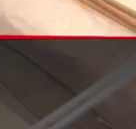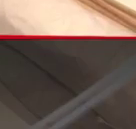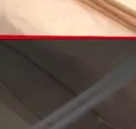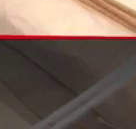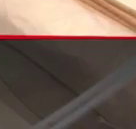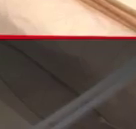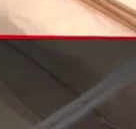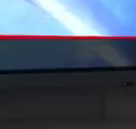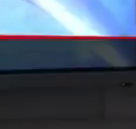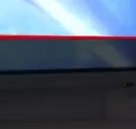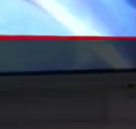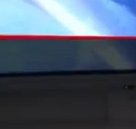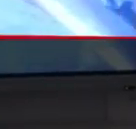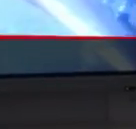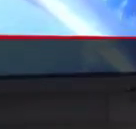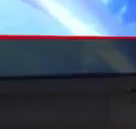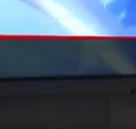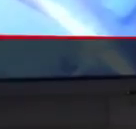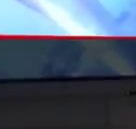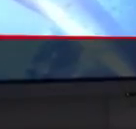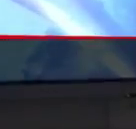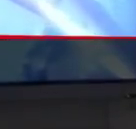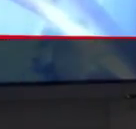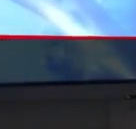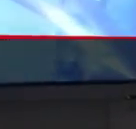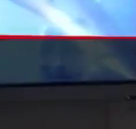arte egongo da ikusgai bi egoitzatan aldi berean,